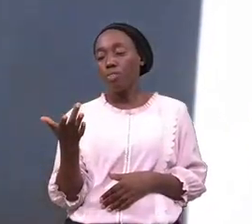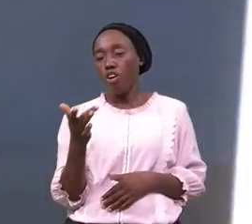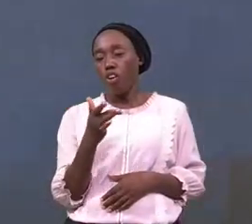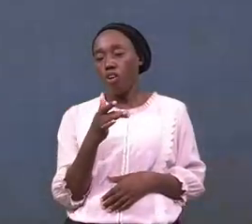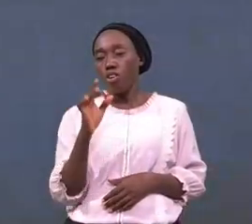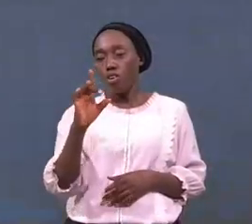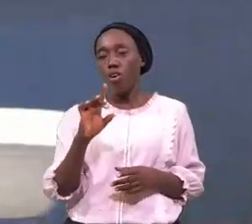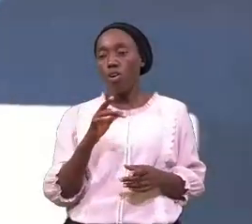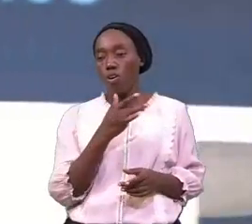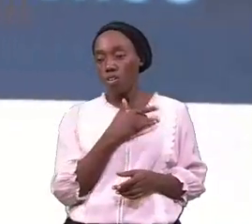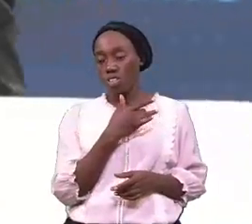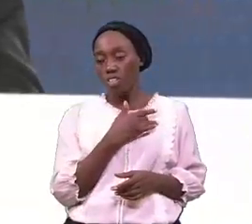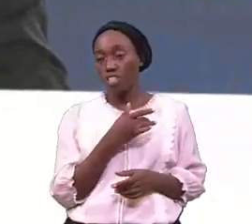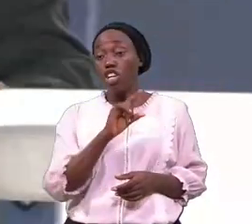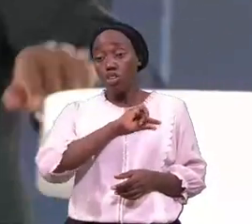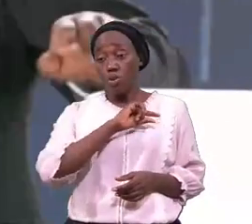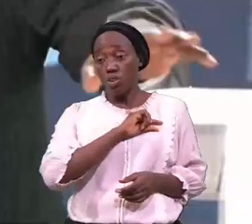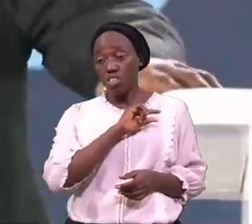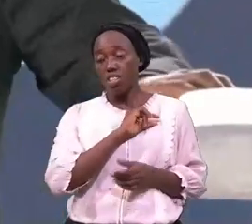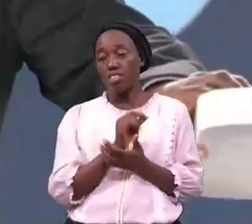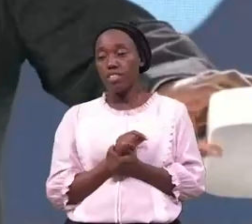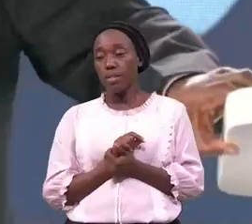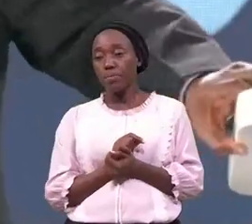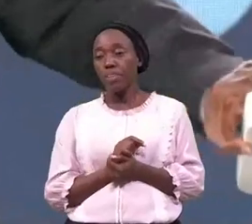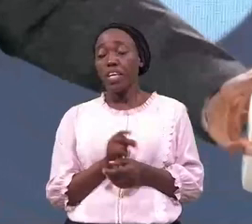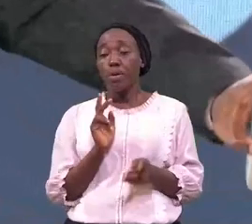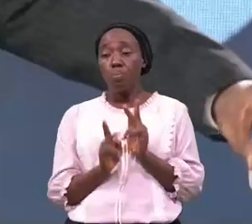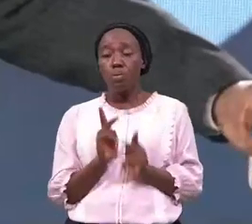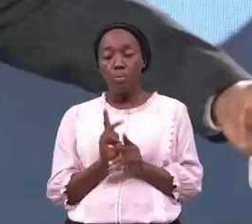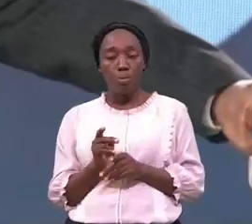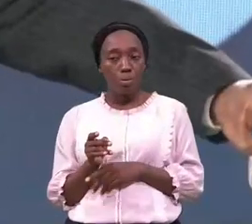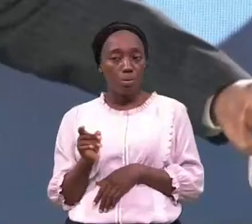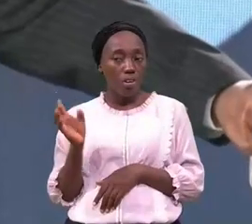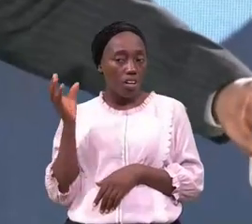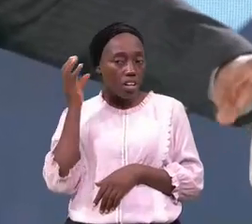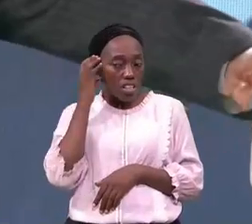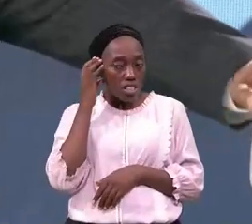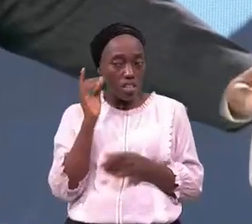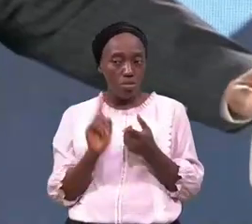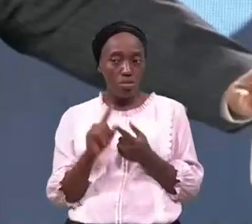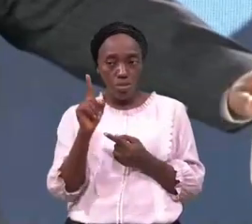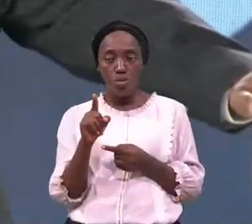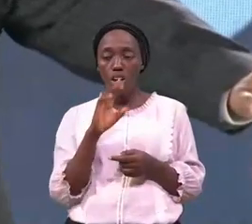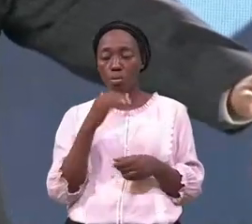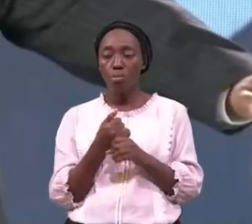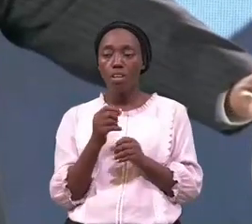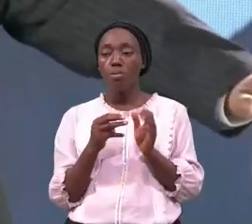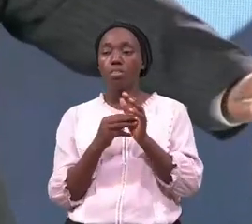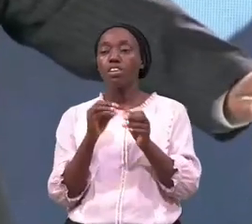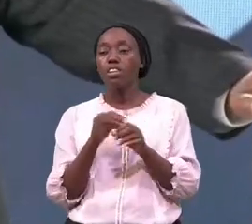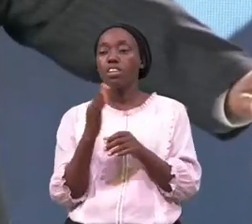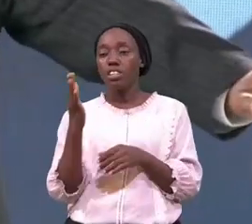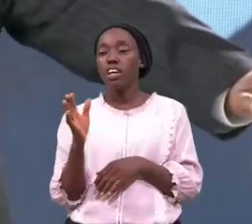Et j'espère que dans vos consciences, vous connaissez aussi. Et ceux qui vous écoutent, vous manifestez